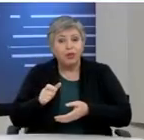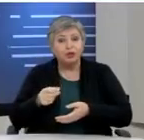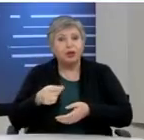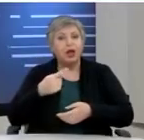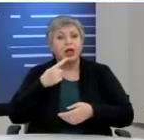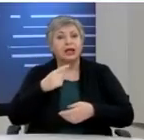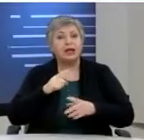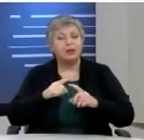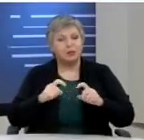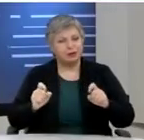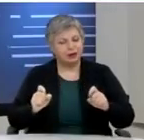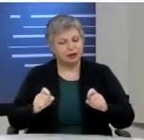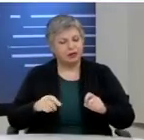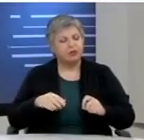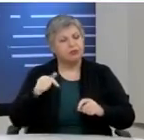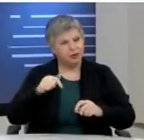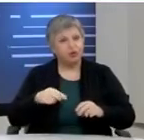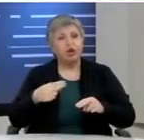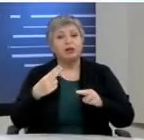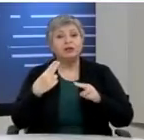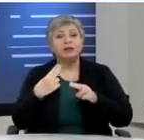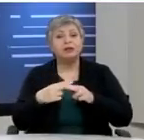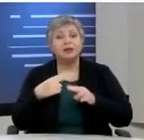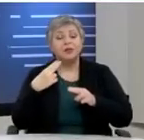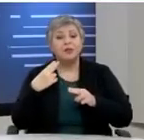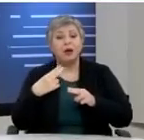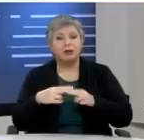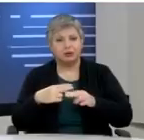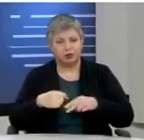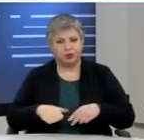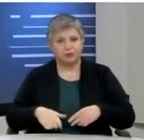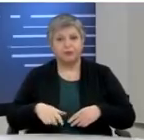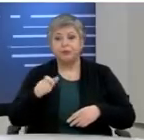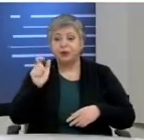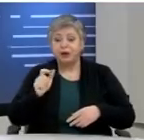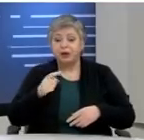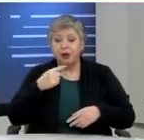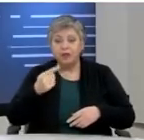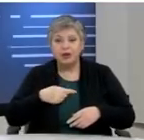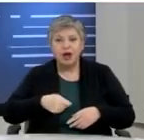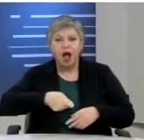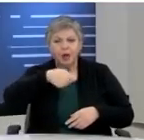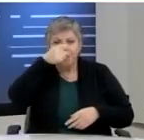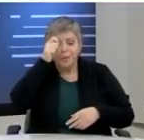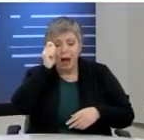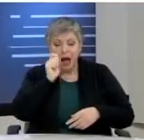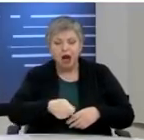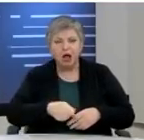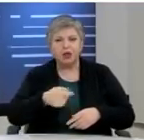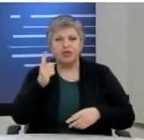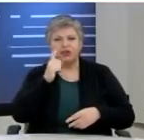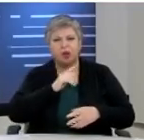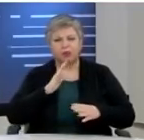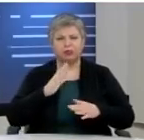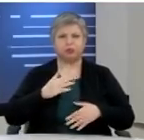και νομίζω ότι έχει μια σημασία να το αναφέρω γιατί είναι πολύ επίκαιρο. Είχε πει: είναι απαράδεκτη υποκρισία. Εν ονόματι της